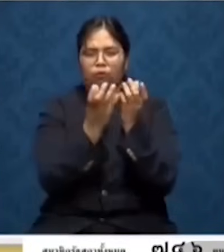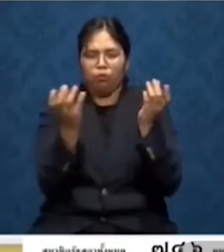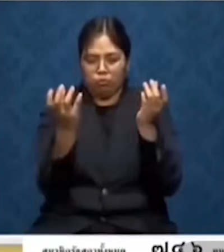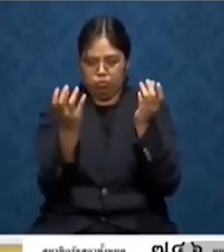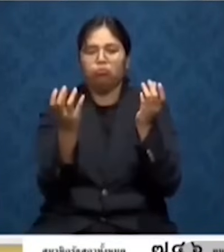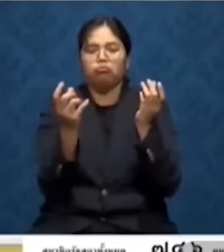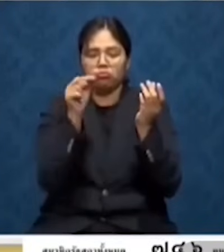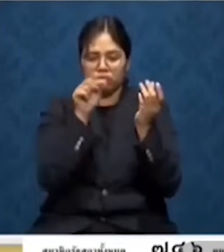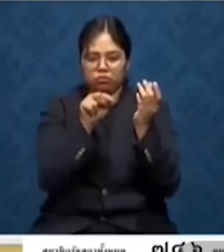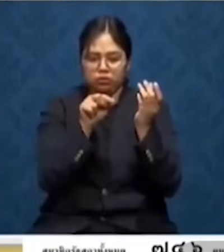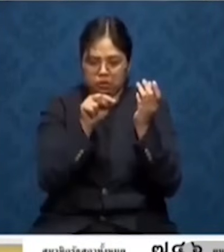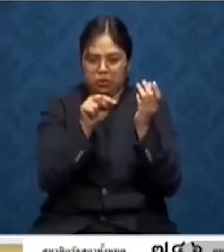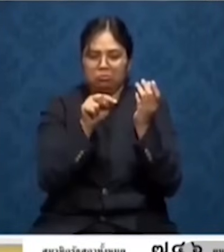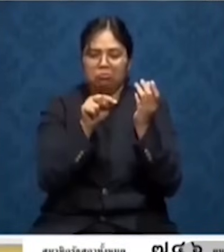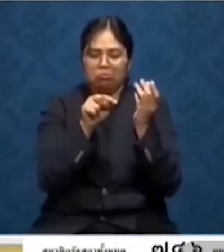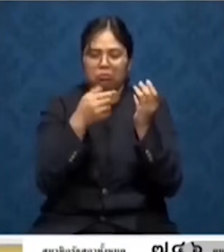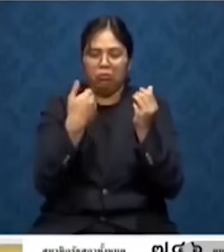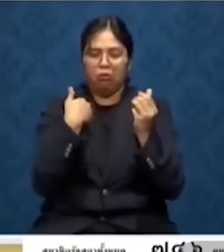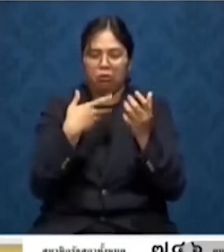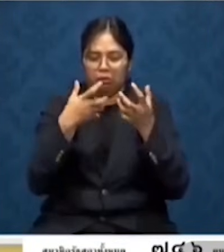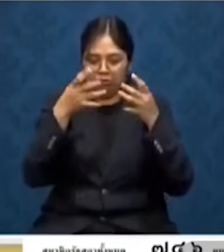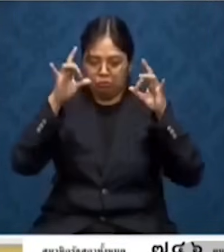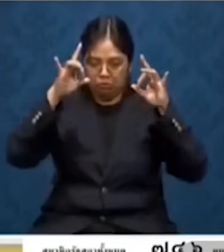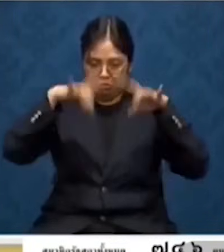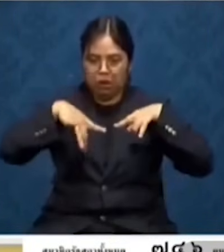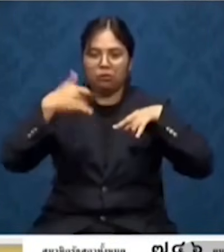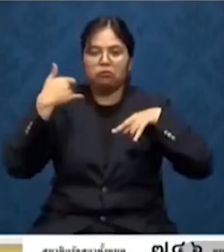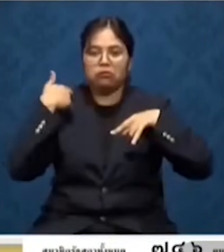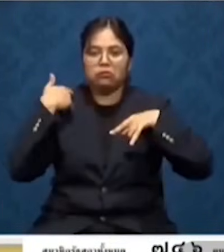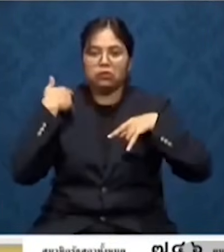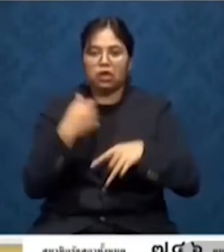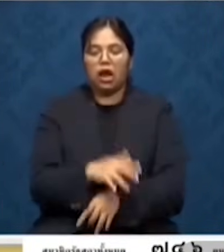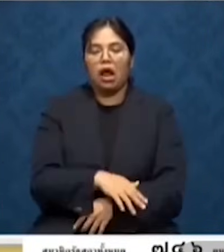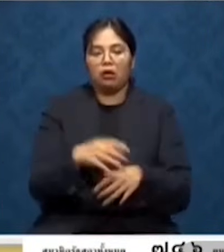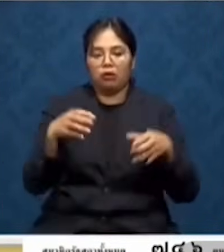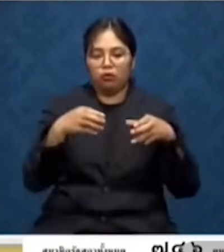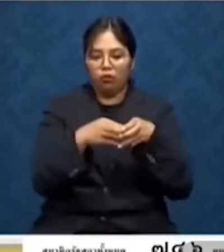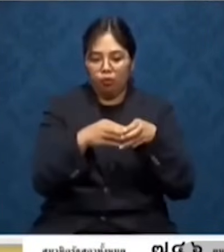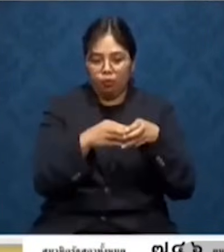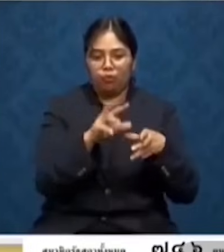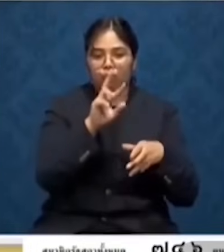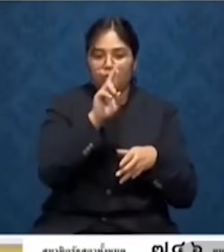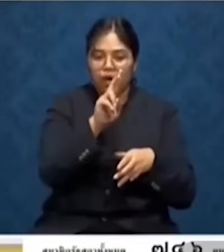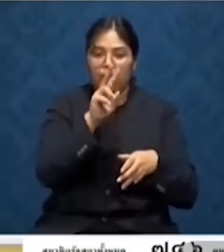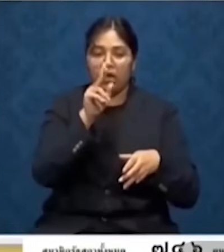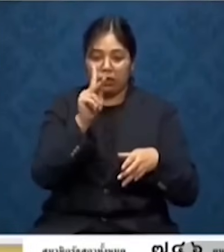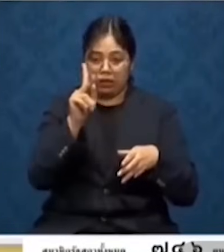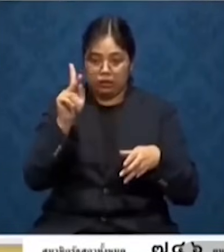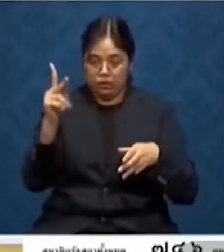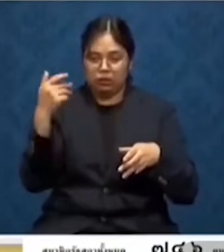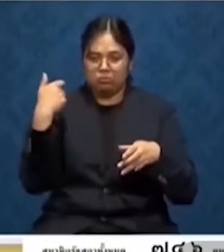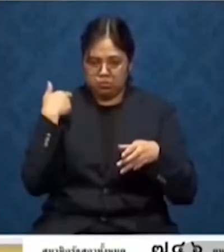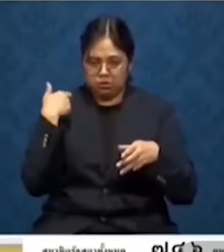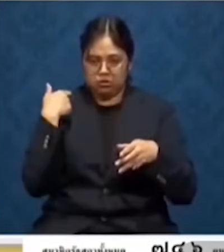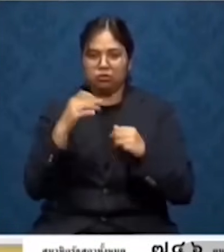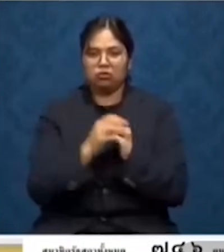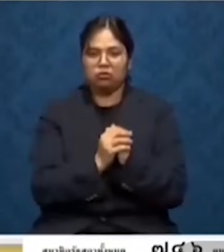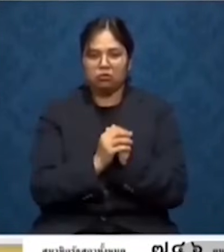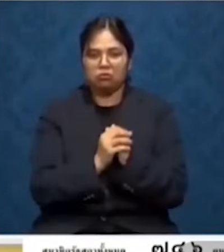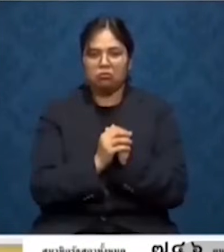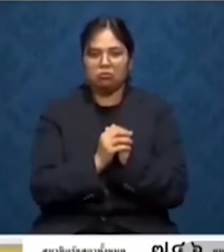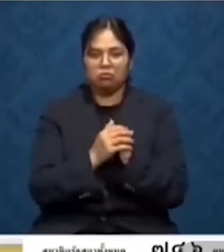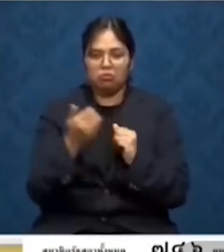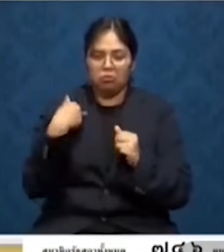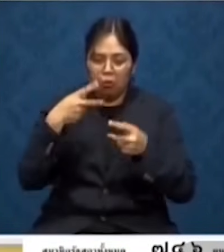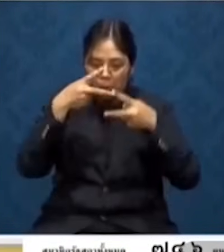ดขึ้นและในที่สุดคุม AKK เกิดขึ้นทดสอบอยู่3ปีป